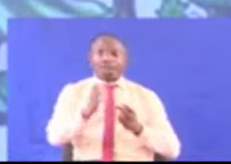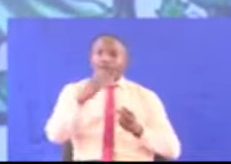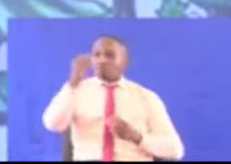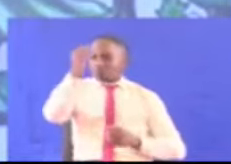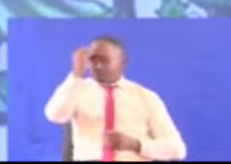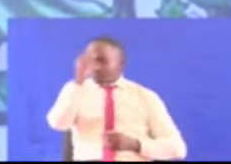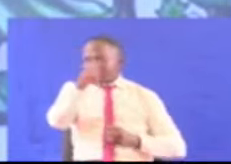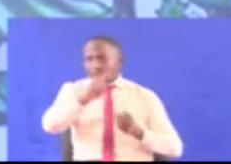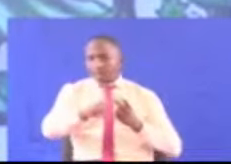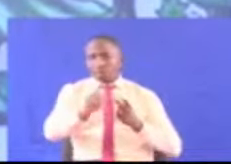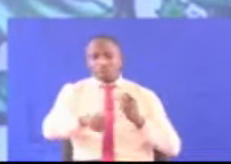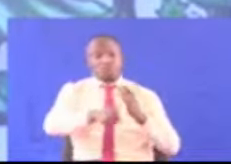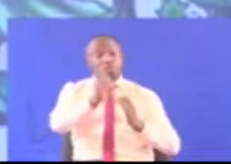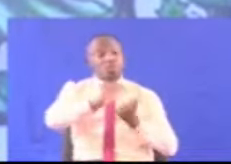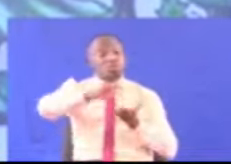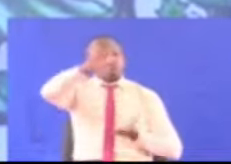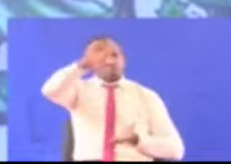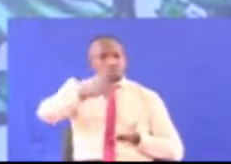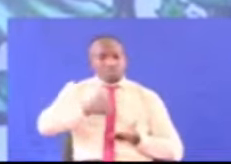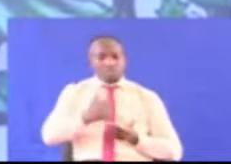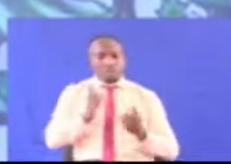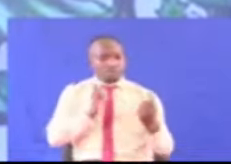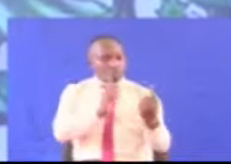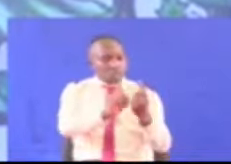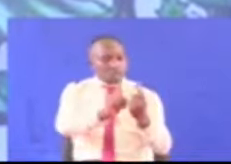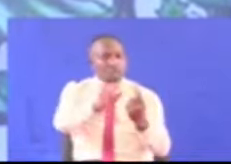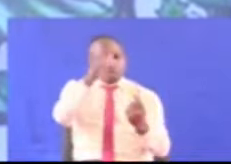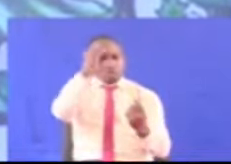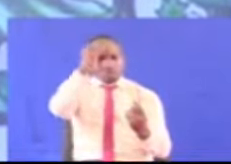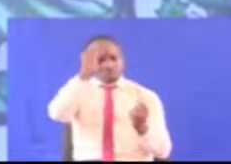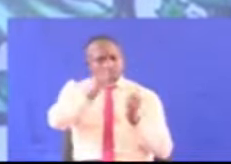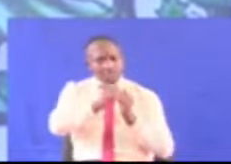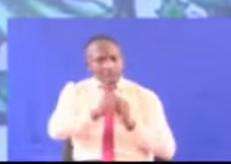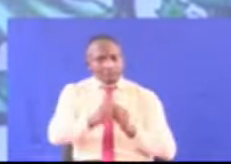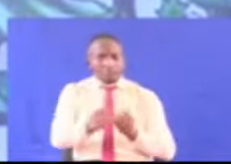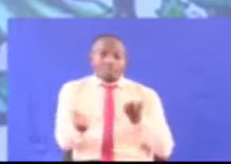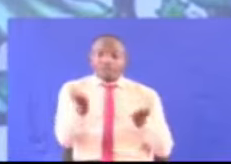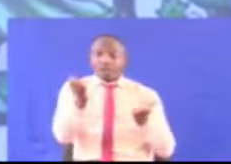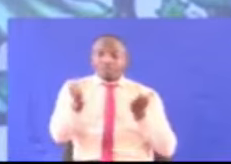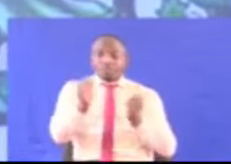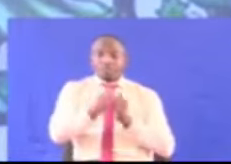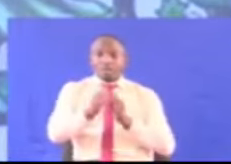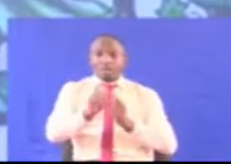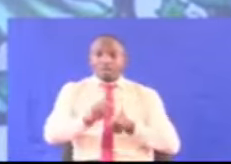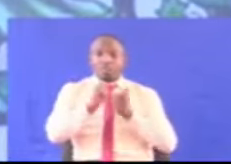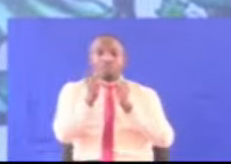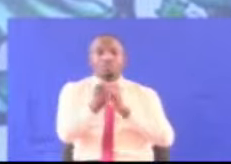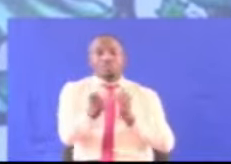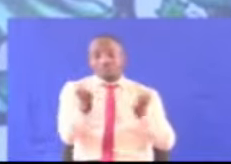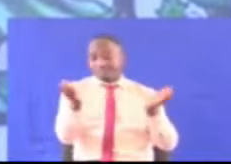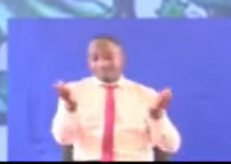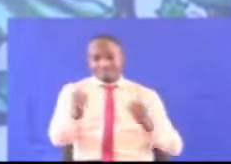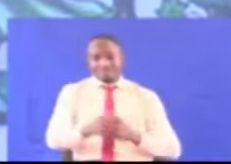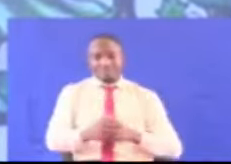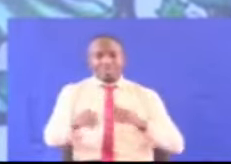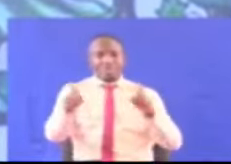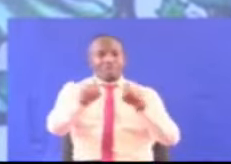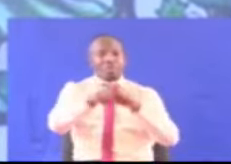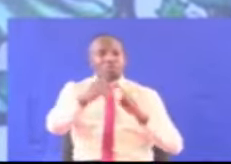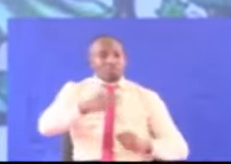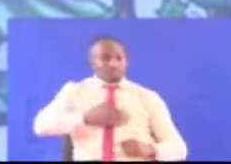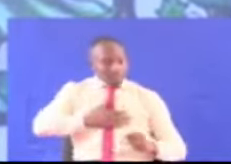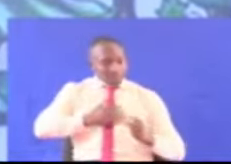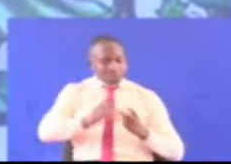kujifunza, kwa sababu alishakuwa kiongozi mkubwa, anataka kujifunza kwake. Pengine kuna jambo la kurekebisha. Kwa hiyo ndugu zangu